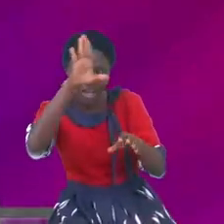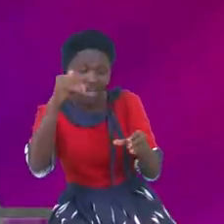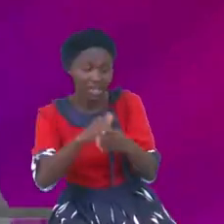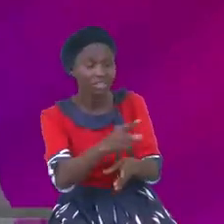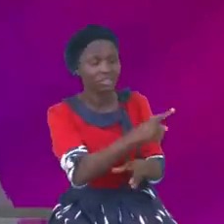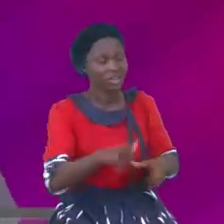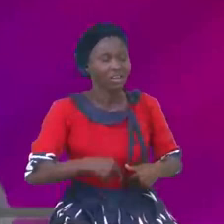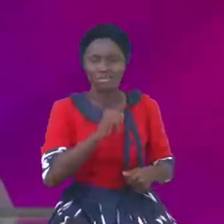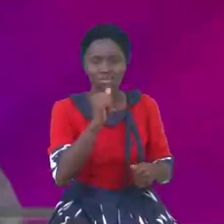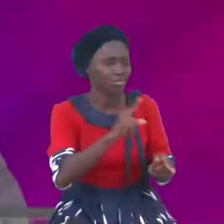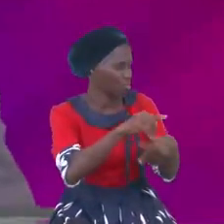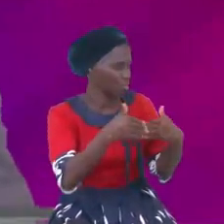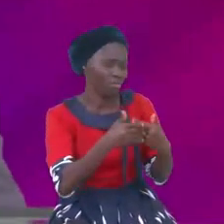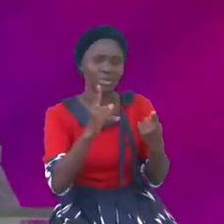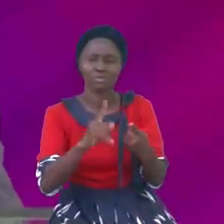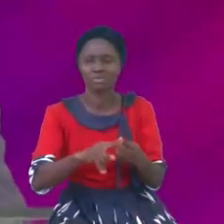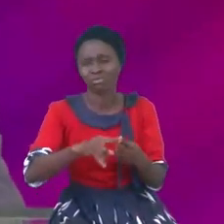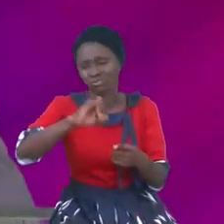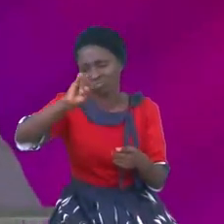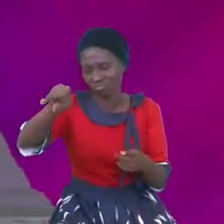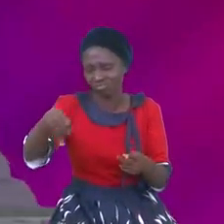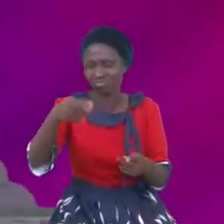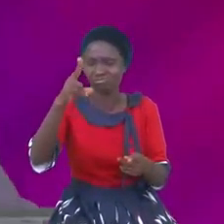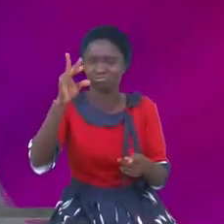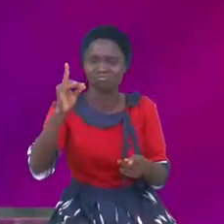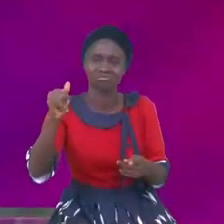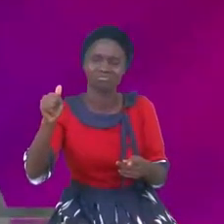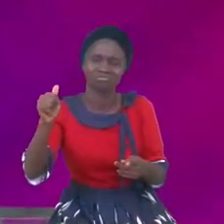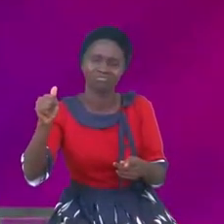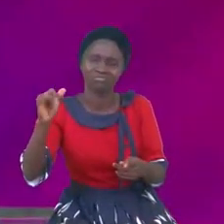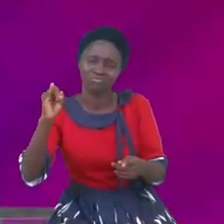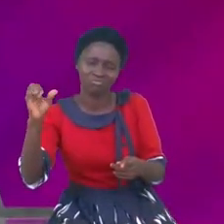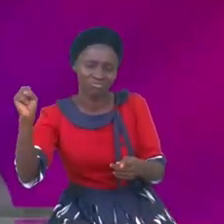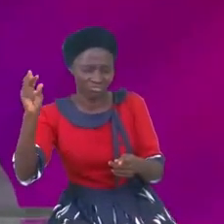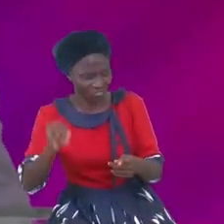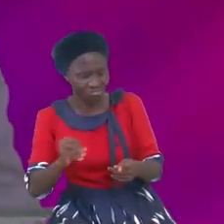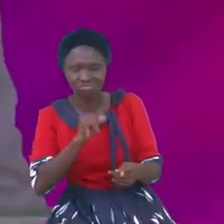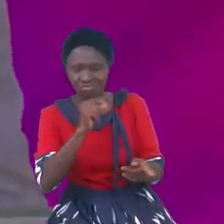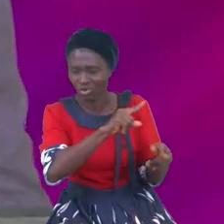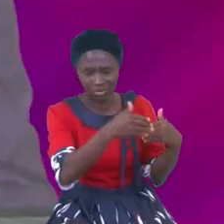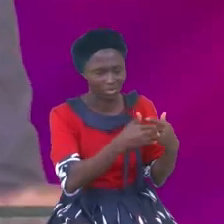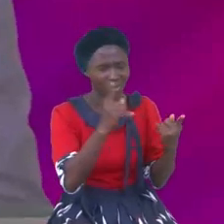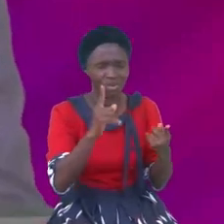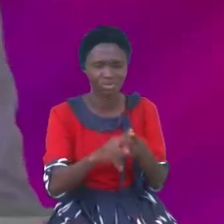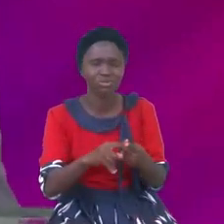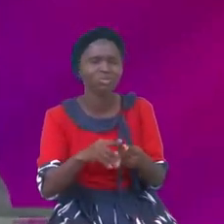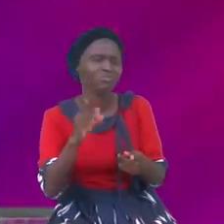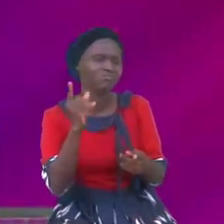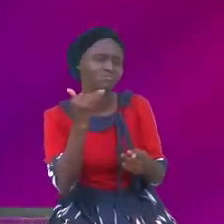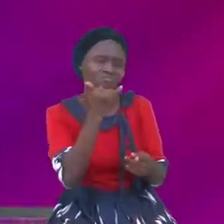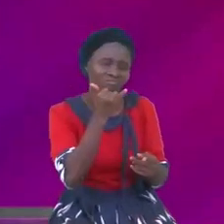au judaïsme, qu'ils ne retournent pas à la fausseté, qu'ils ne retournent pas à la faiblesse. Prie que tu ne vives